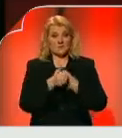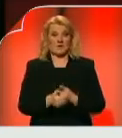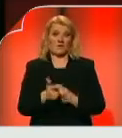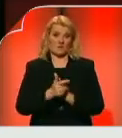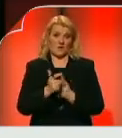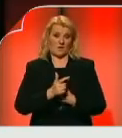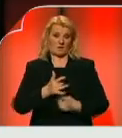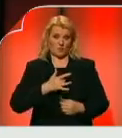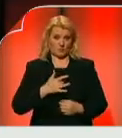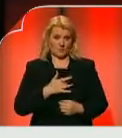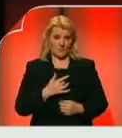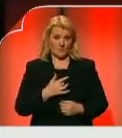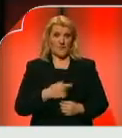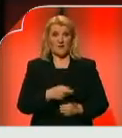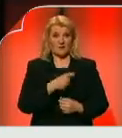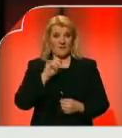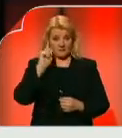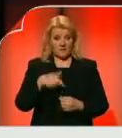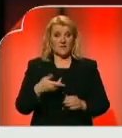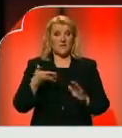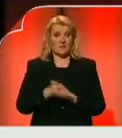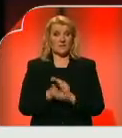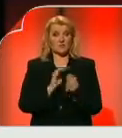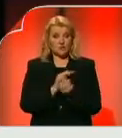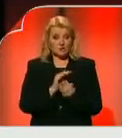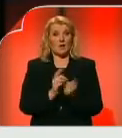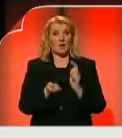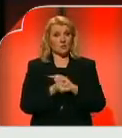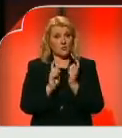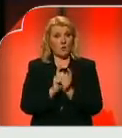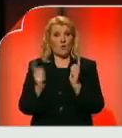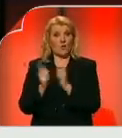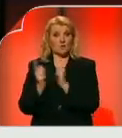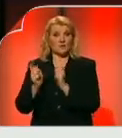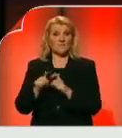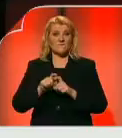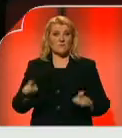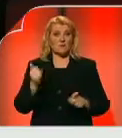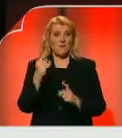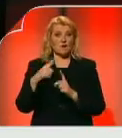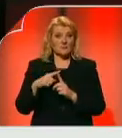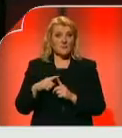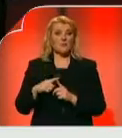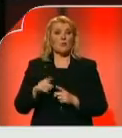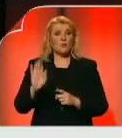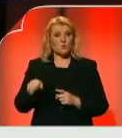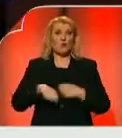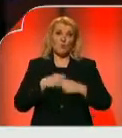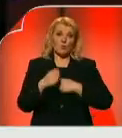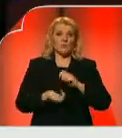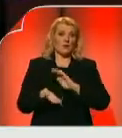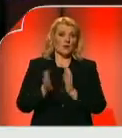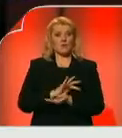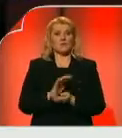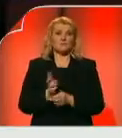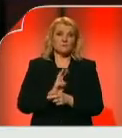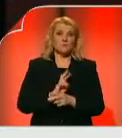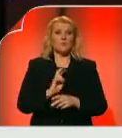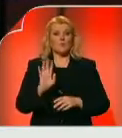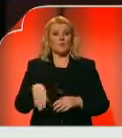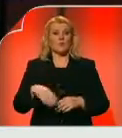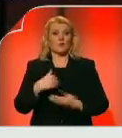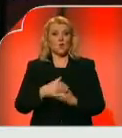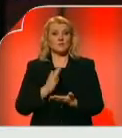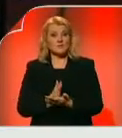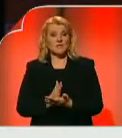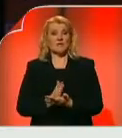lidí. Vy jste věděl, že tedy náměstek Šiška se dohodl s těmi IT firmami, že obejdou povinnost vyhlásit tu soutěž a rozdělí si trh s výplatou dávek.